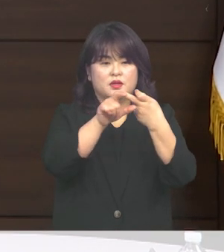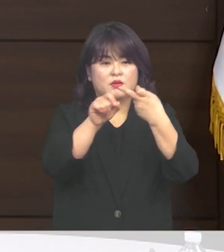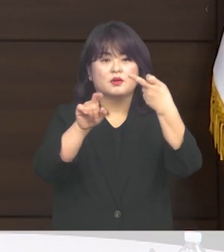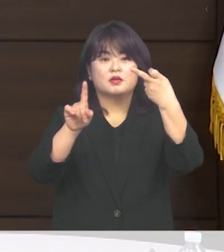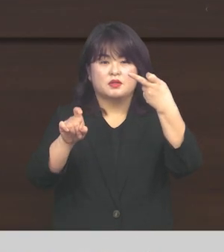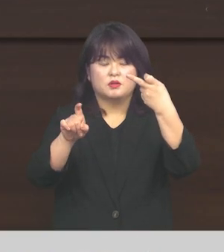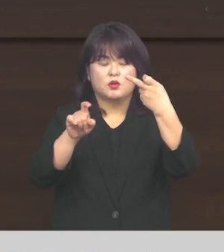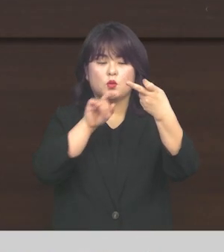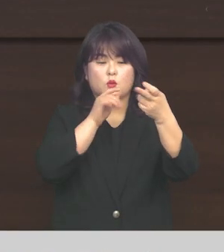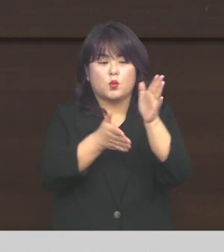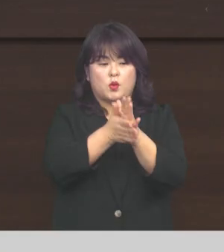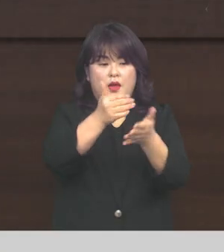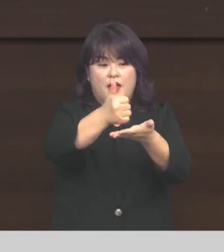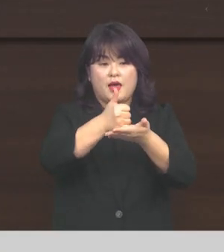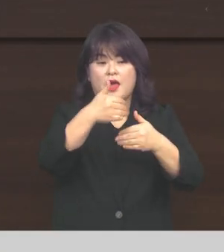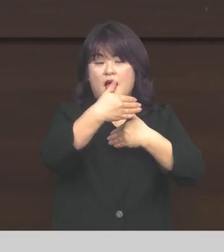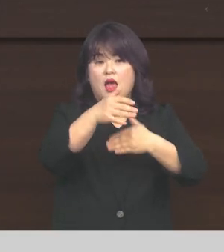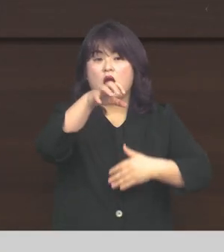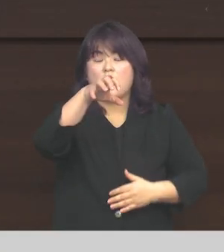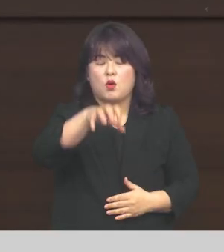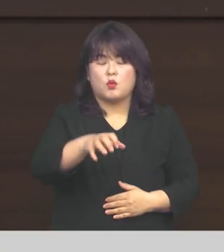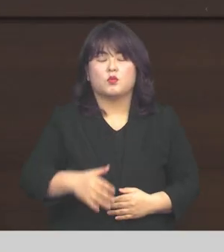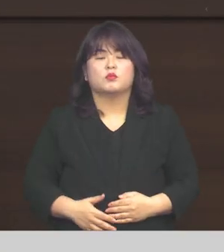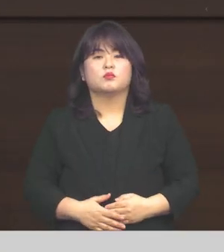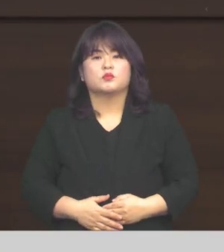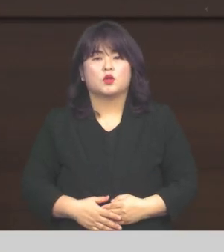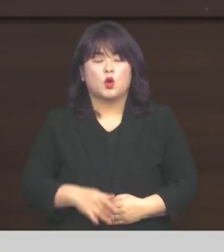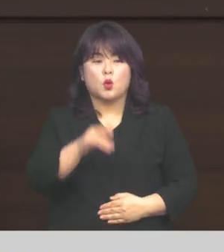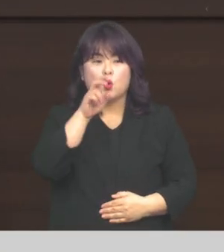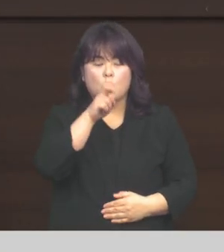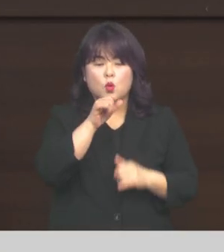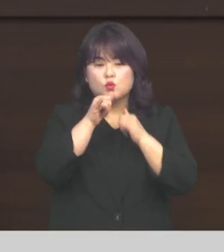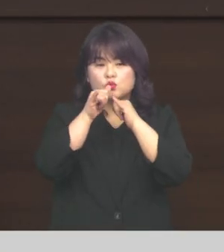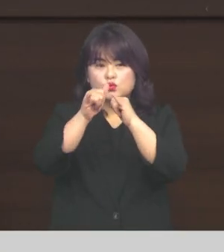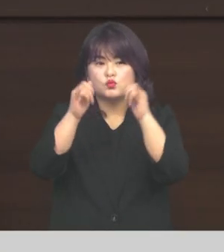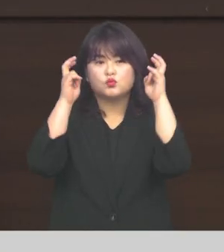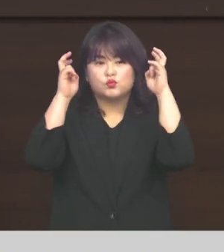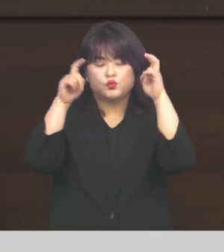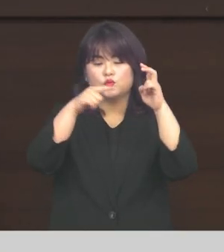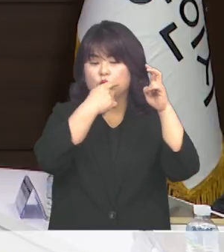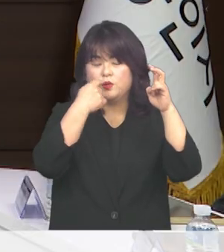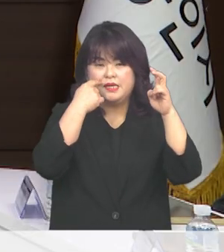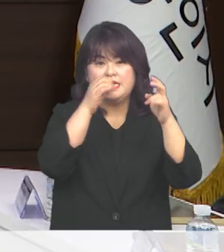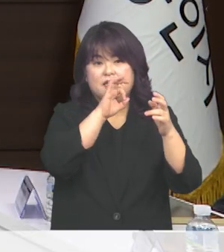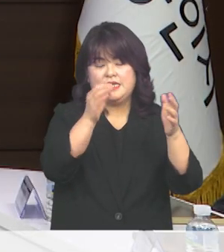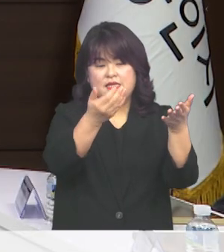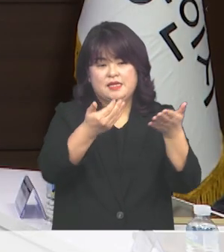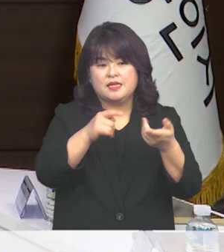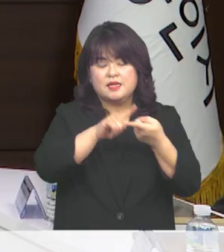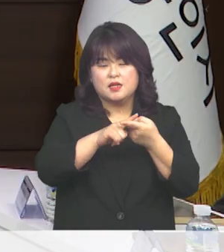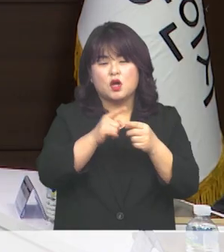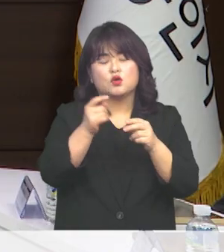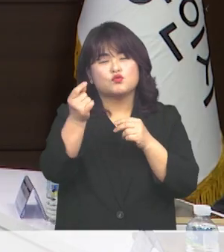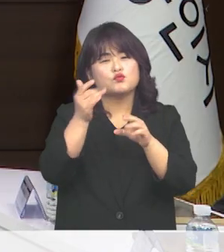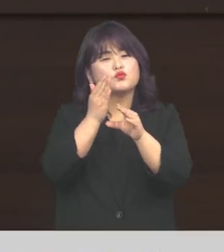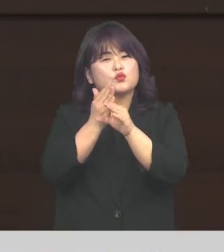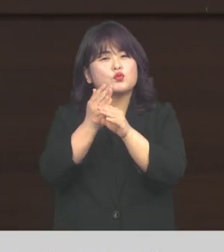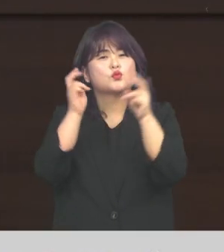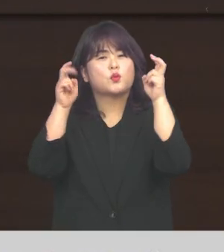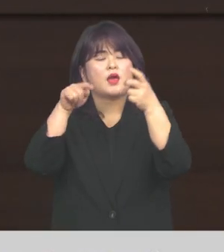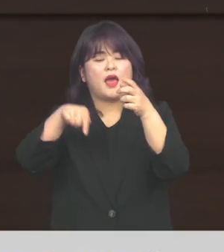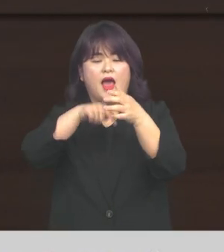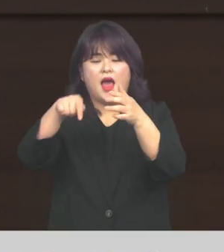용인특례시가 11일 시청 접견실에서 2025년 용인시 우수기업 인증제 심의 결과 선정된 우수중소기업